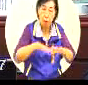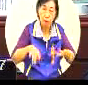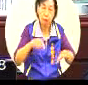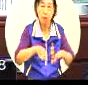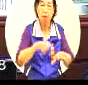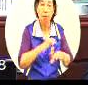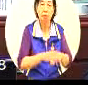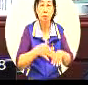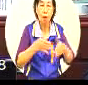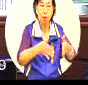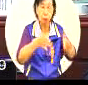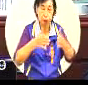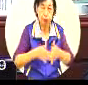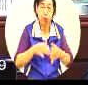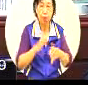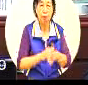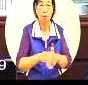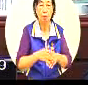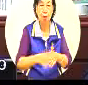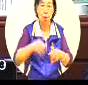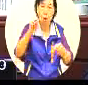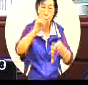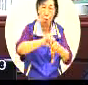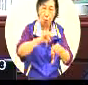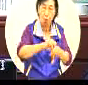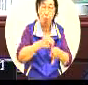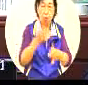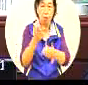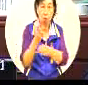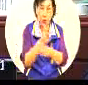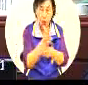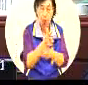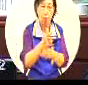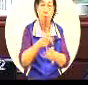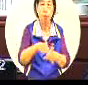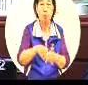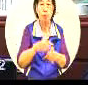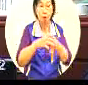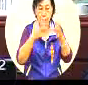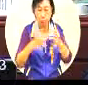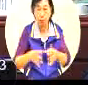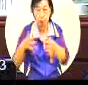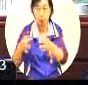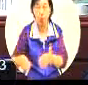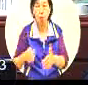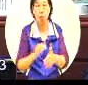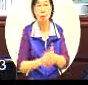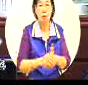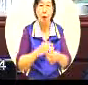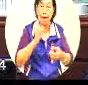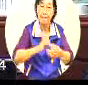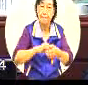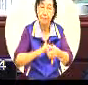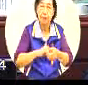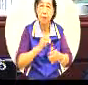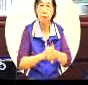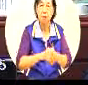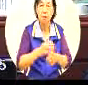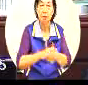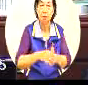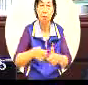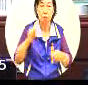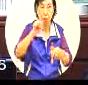要，需要增加监视器，我们他并不是说一定将来不要增加监视